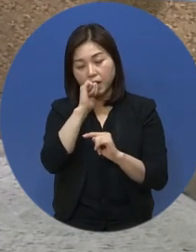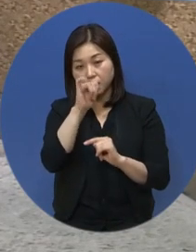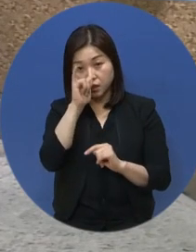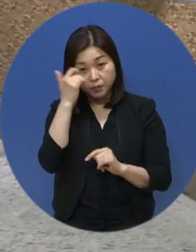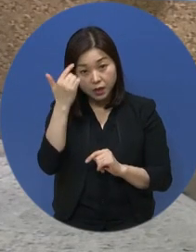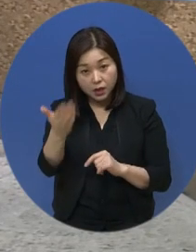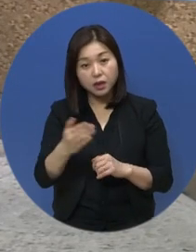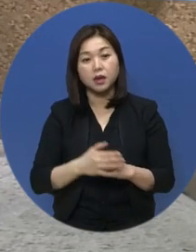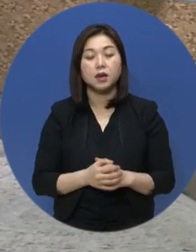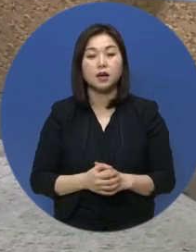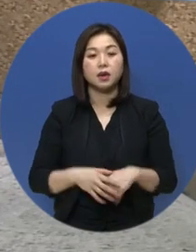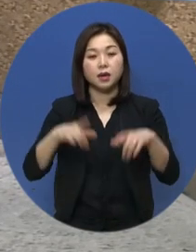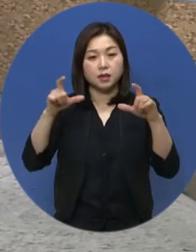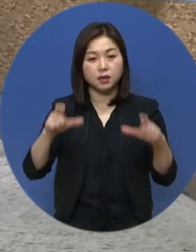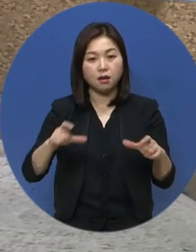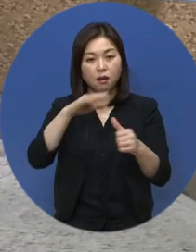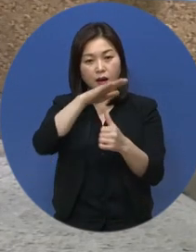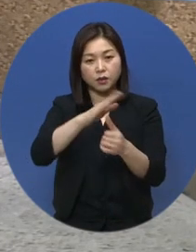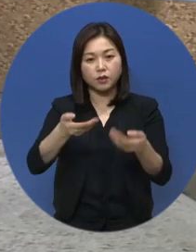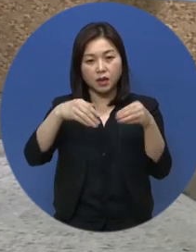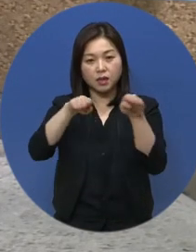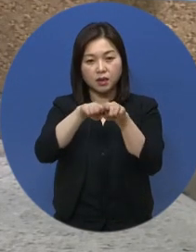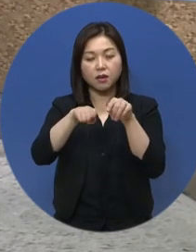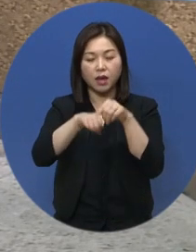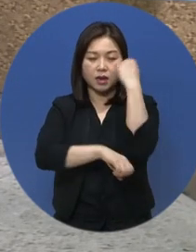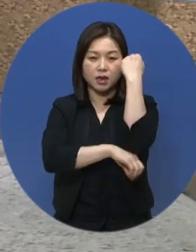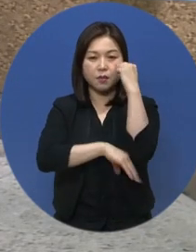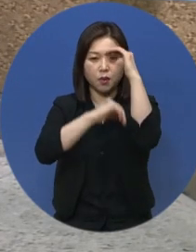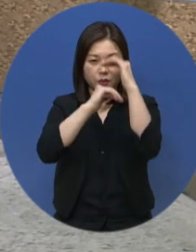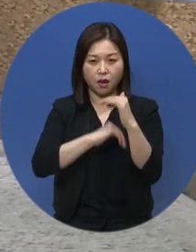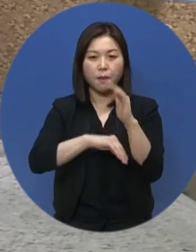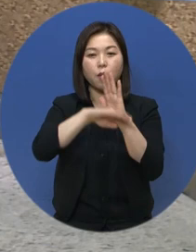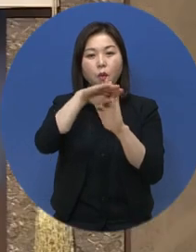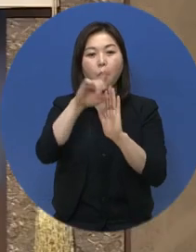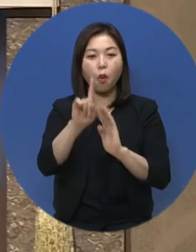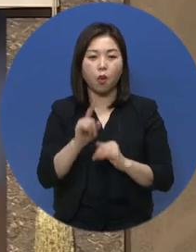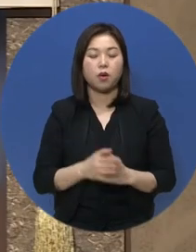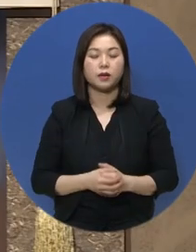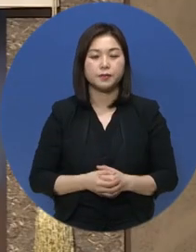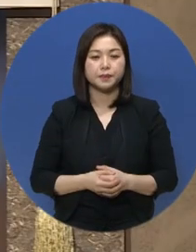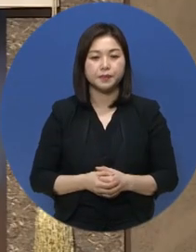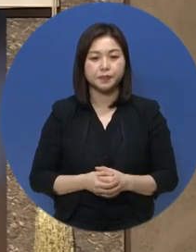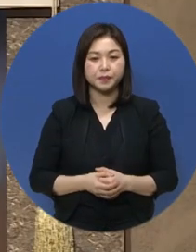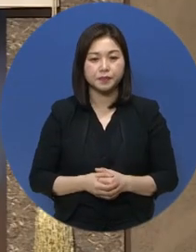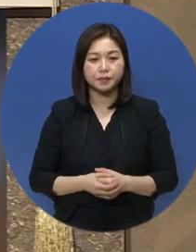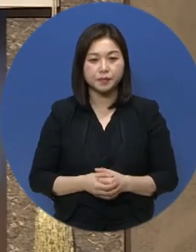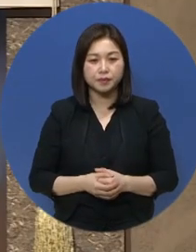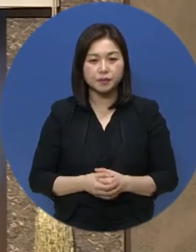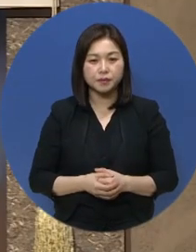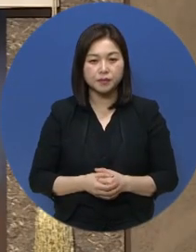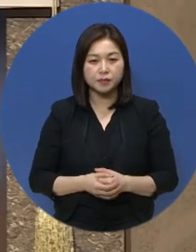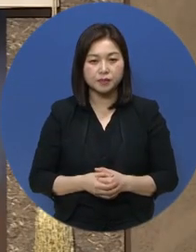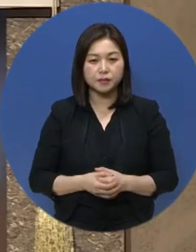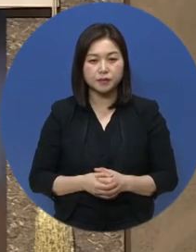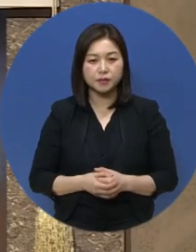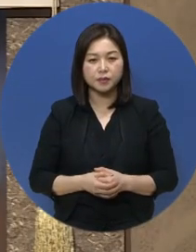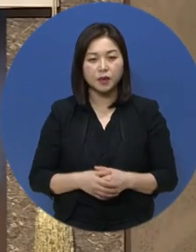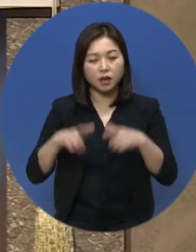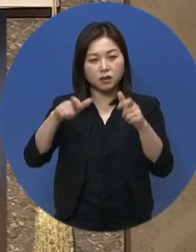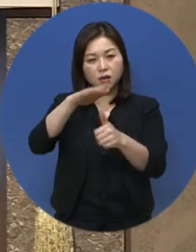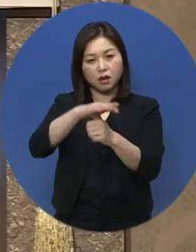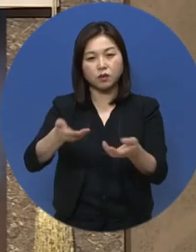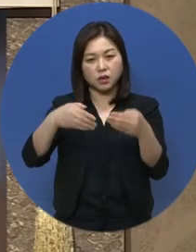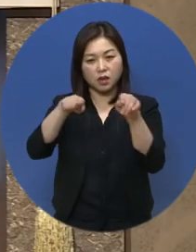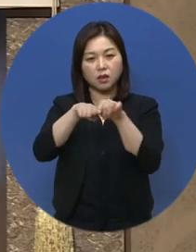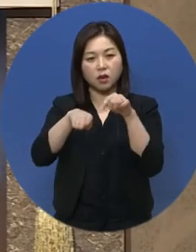먼저 지역아동센터의 기본적인 프로그램들을 소개해드린 게 더 네. 좋을 것 같은데요. 예. 지역아동센터는 기본적으로